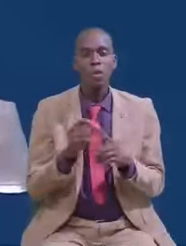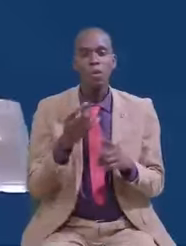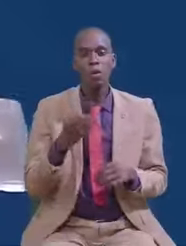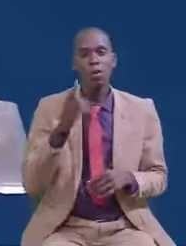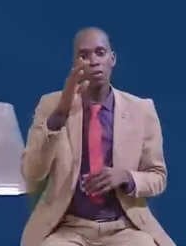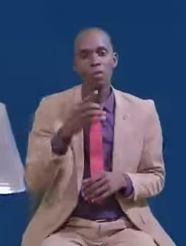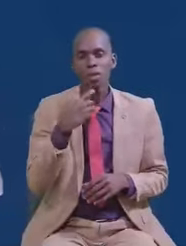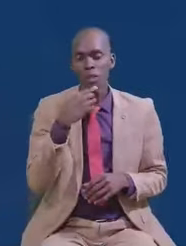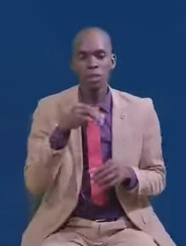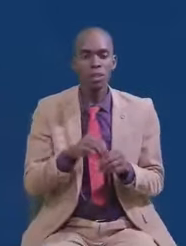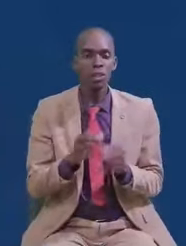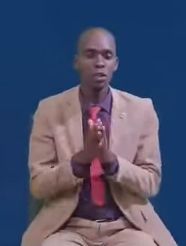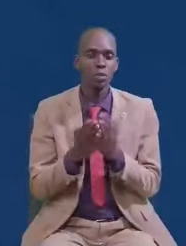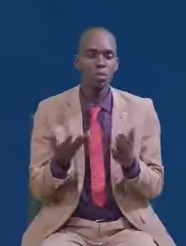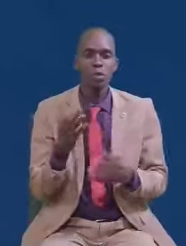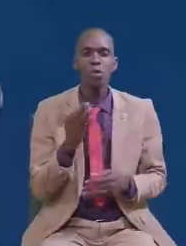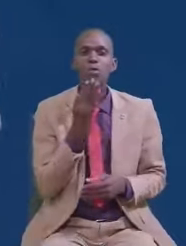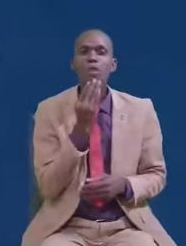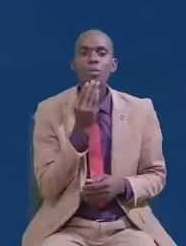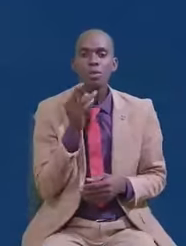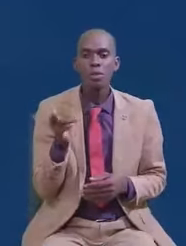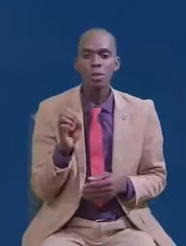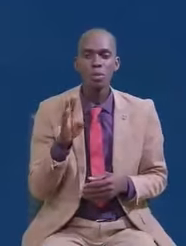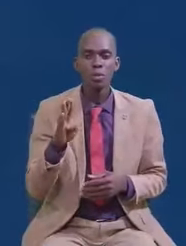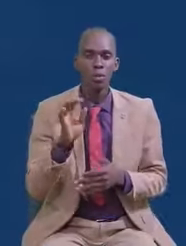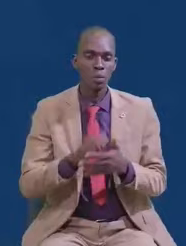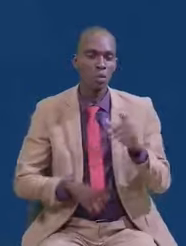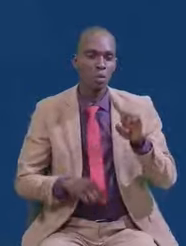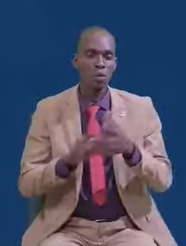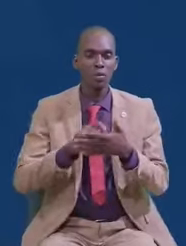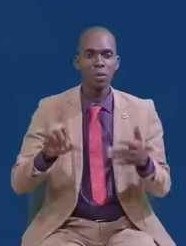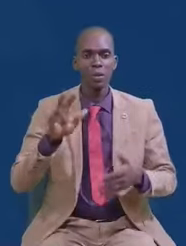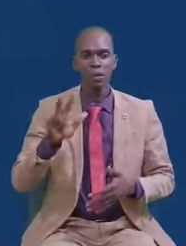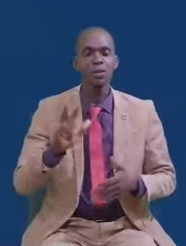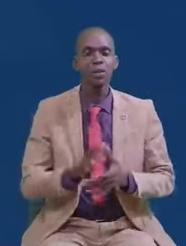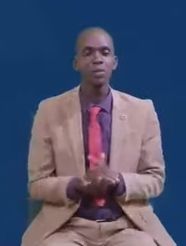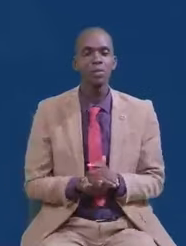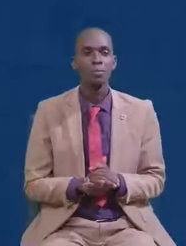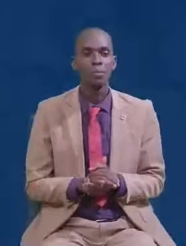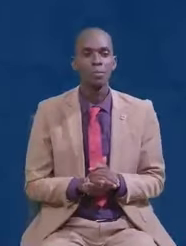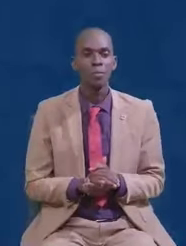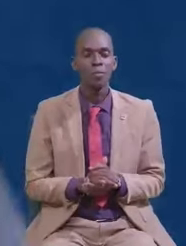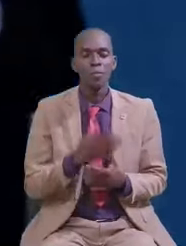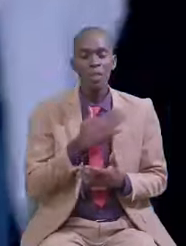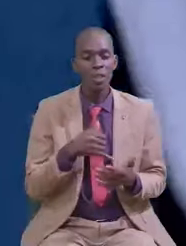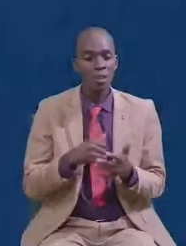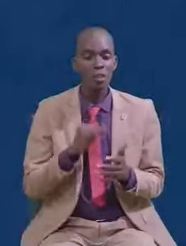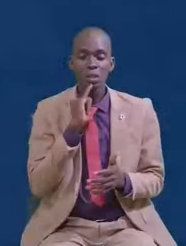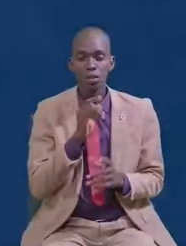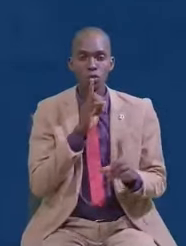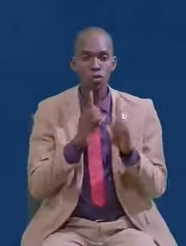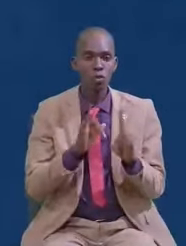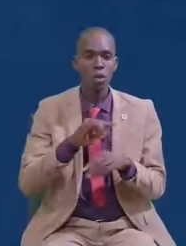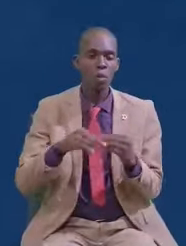La parole de Dieu nous dit en Hébreux 1, verset 3. Et nous parlons de Christ.